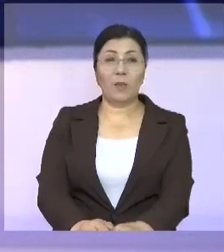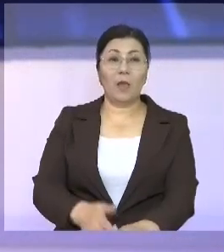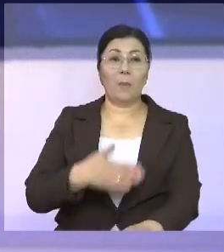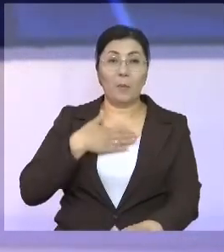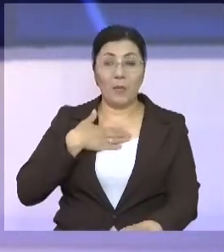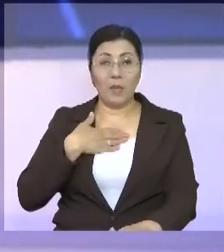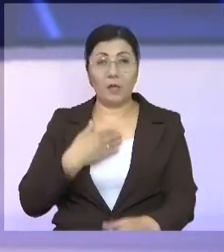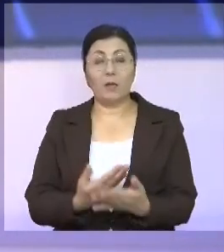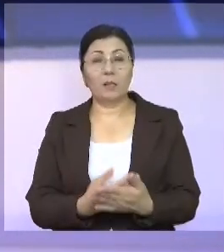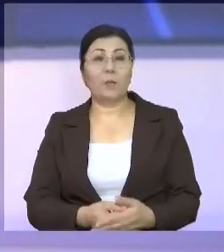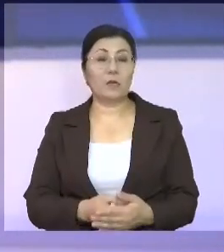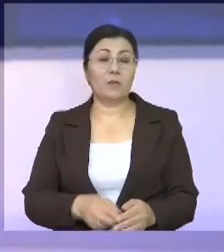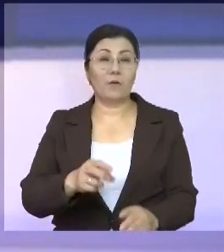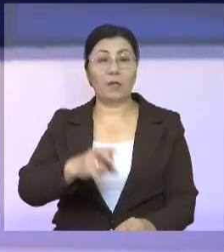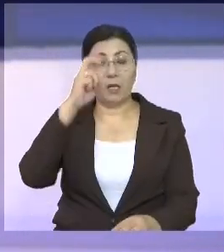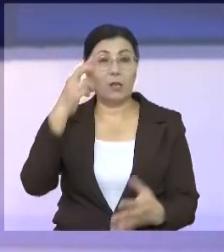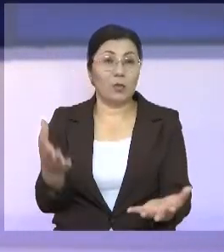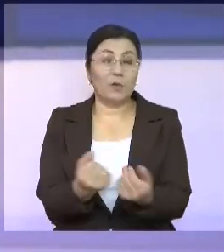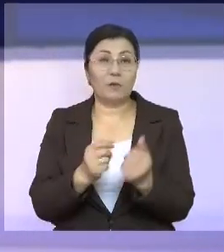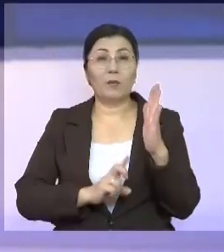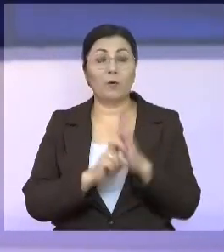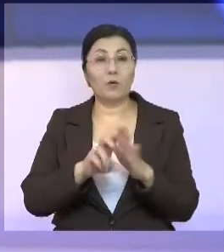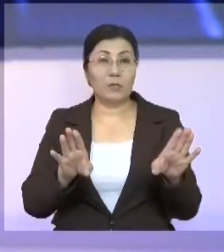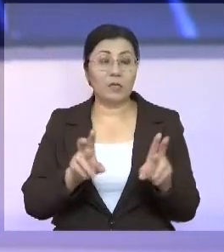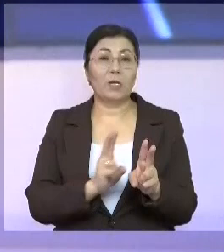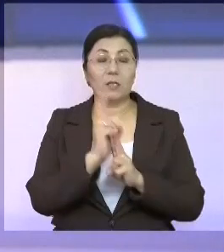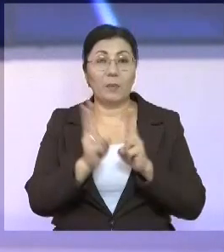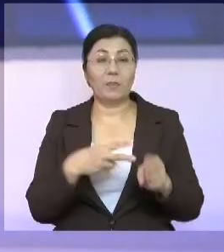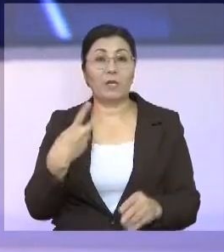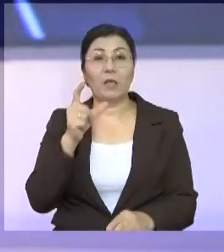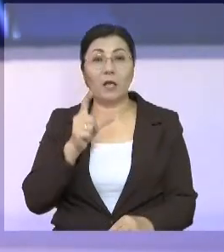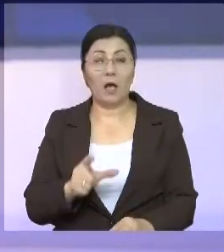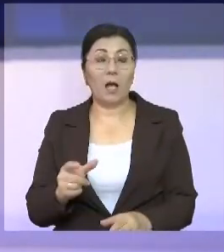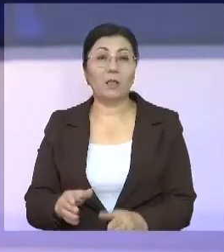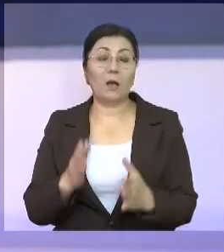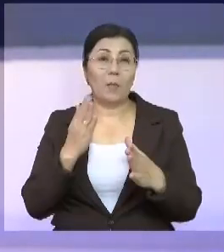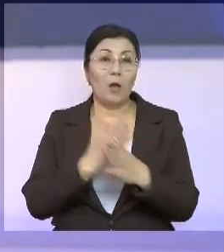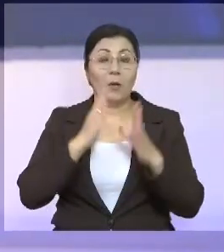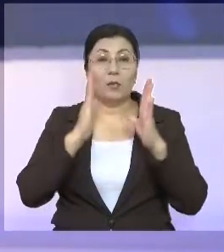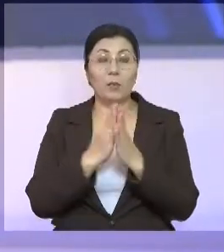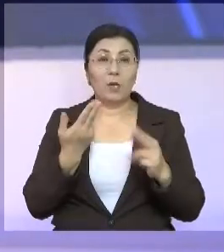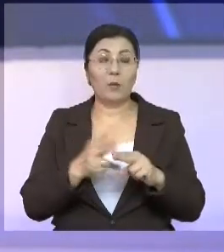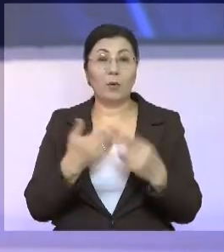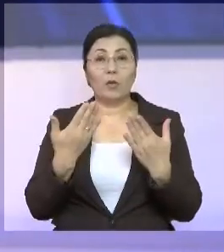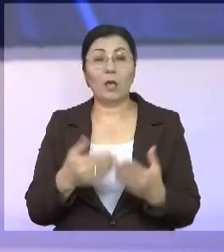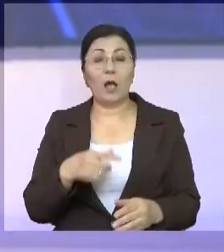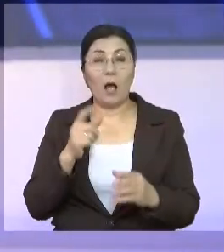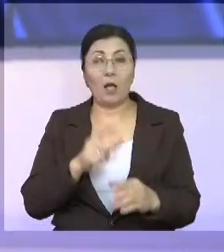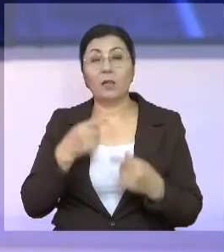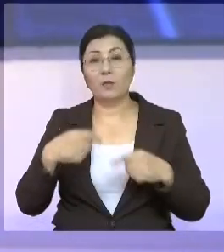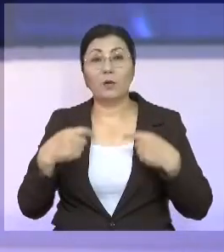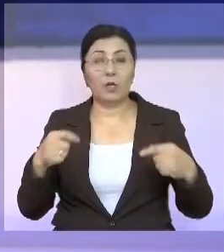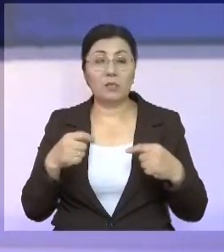Мені құлдықта ұстап отыр. Осындай шағыммен жыл басынан бері полиция департаментіне 2 адам жүгінген. Бұл туралы бүгін адам саудасының алдын алу жобасында